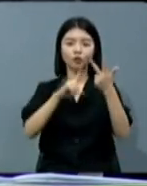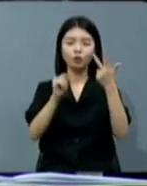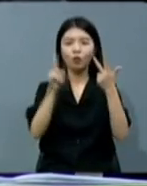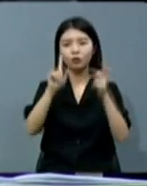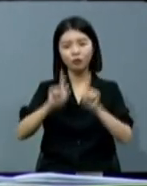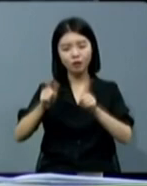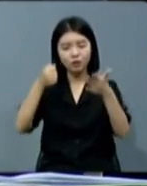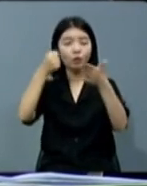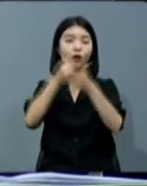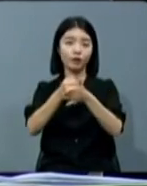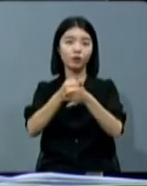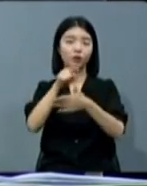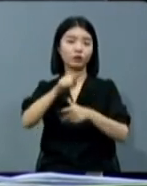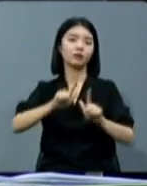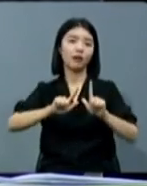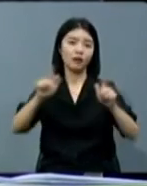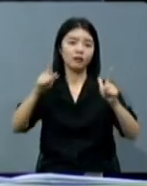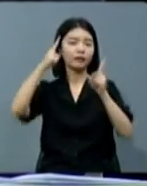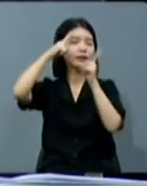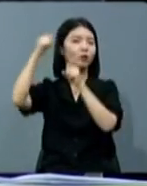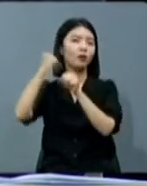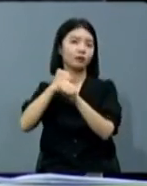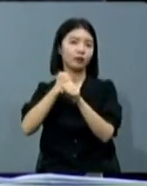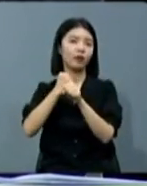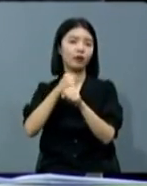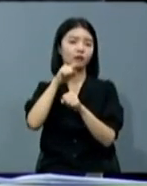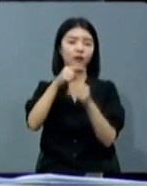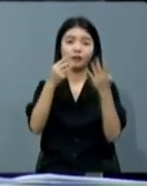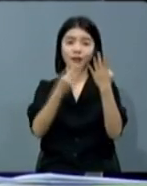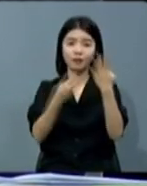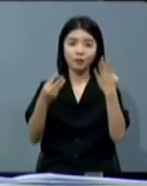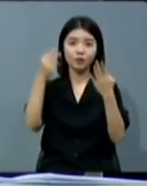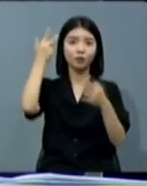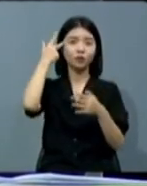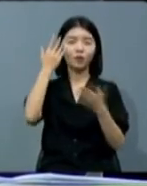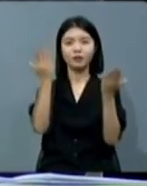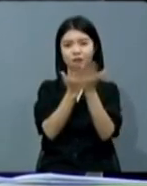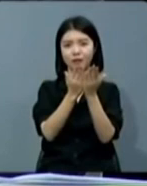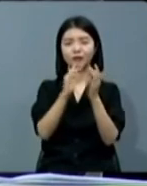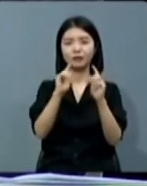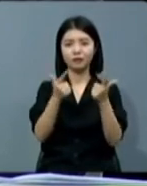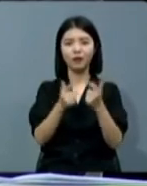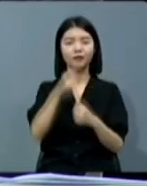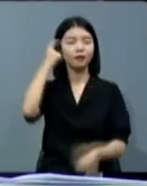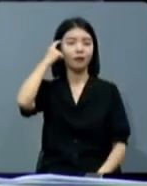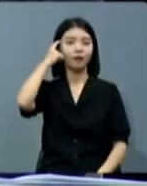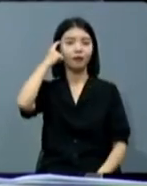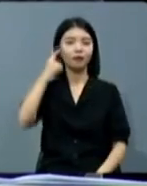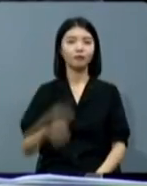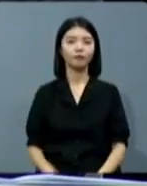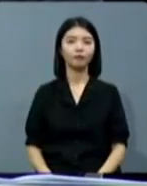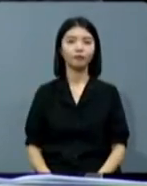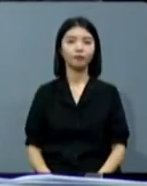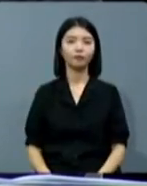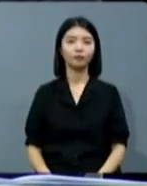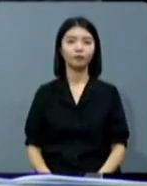날을 정해가지고 그날을 기념하는 게 그게 4.3 정신에 맞지 않느냐. 네, 그런 이야기를 한 일은 있습니다. 예,